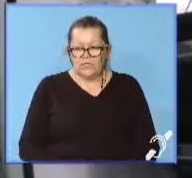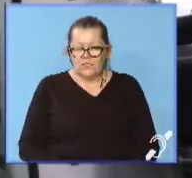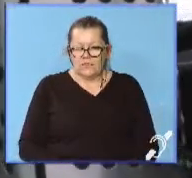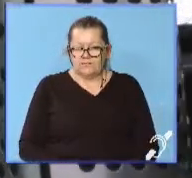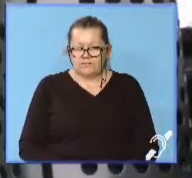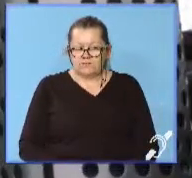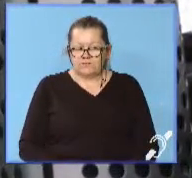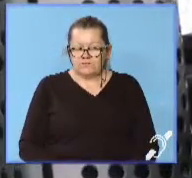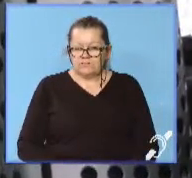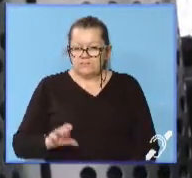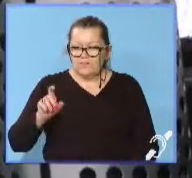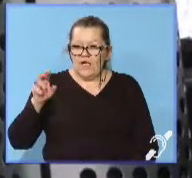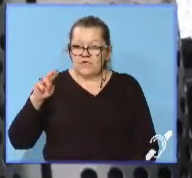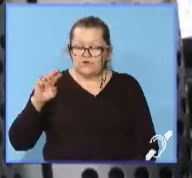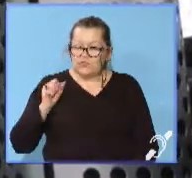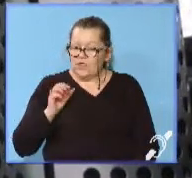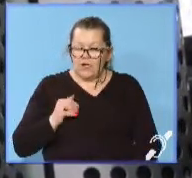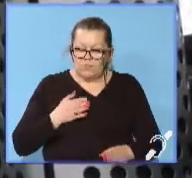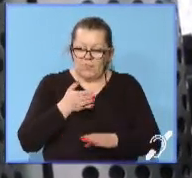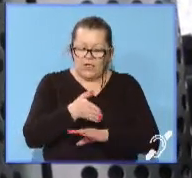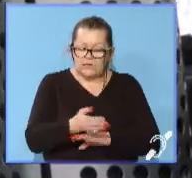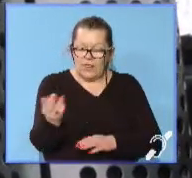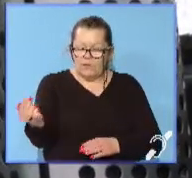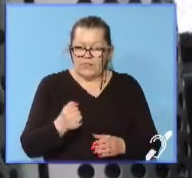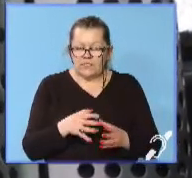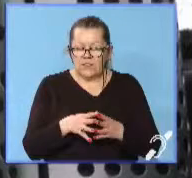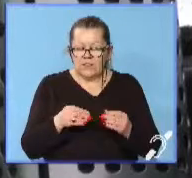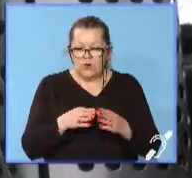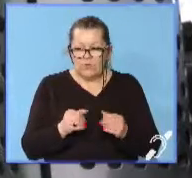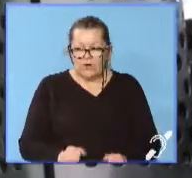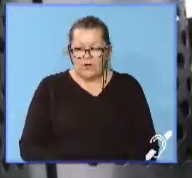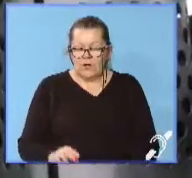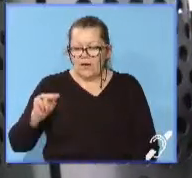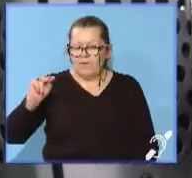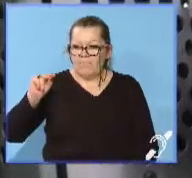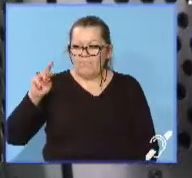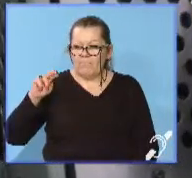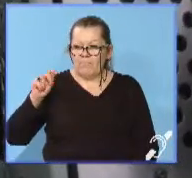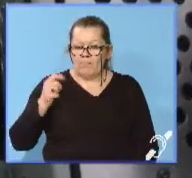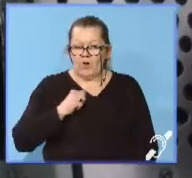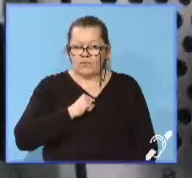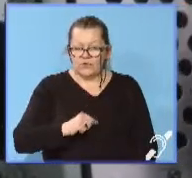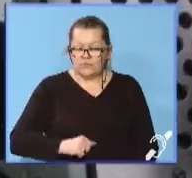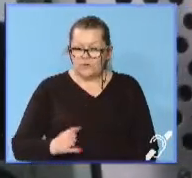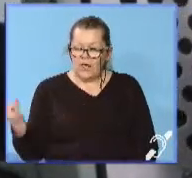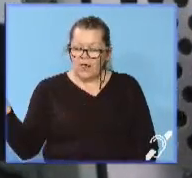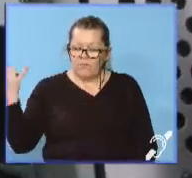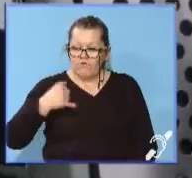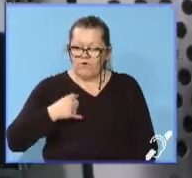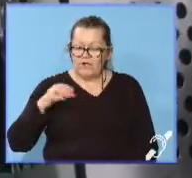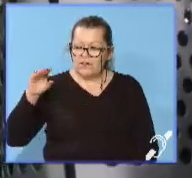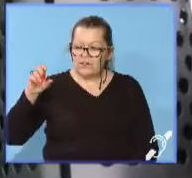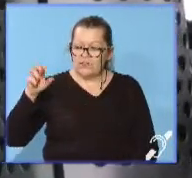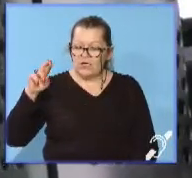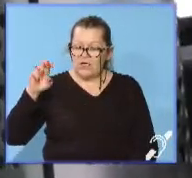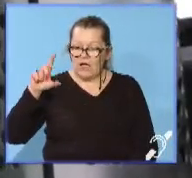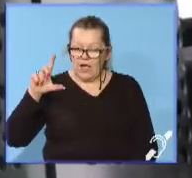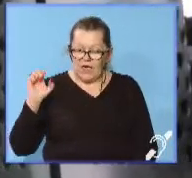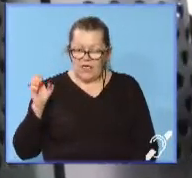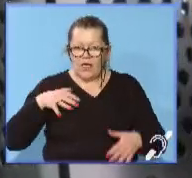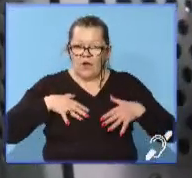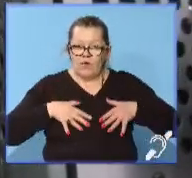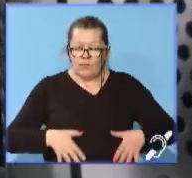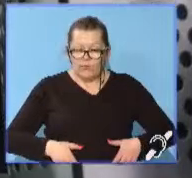acestor cereale prin țara noastră practic portul Constanța este inundat cu cereale care vin dintr o țară care